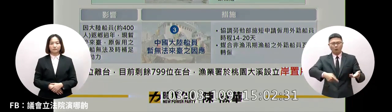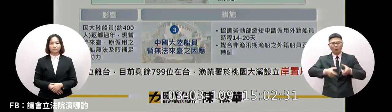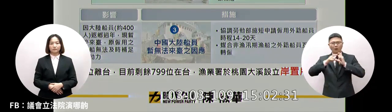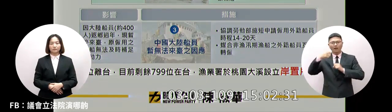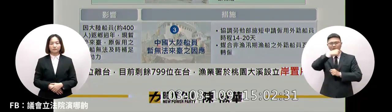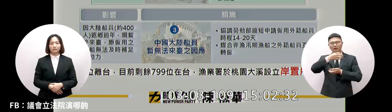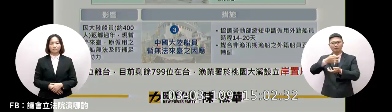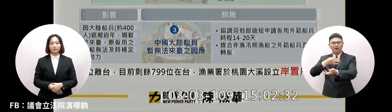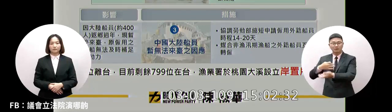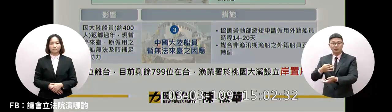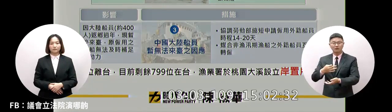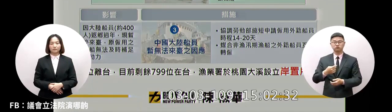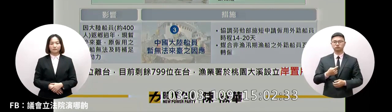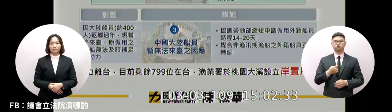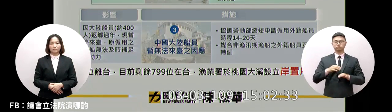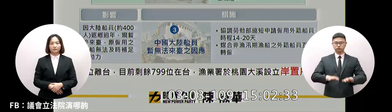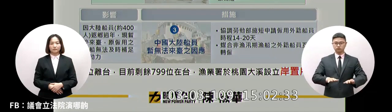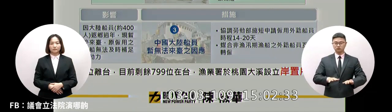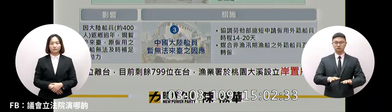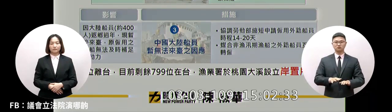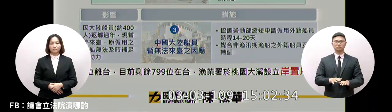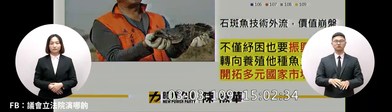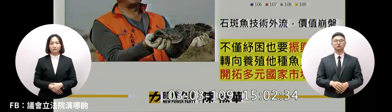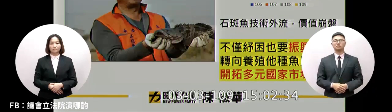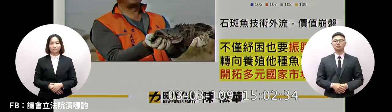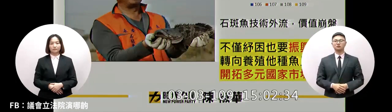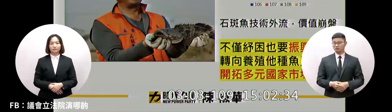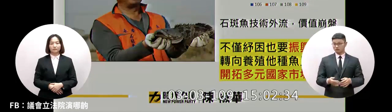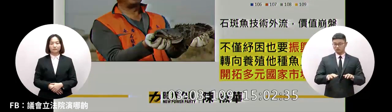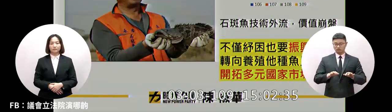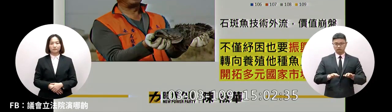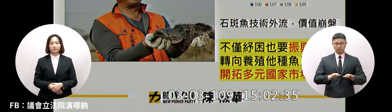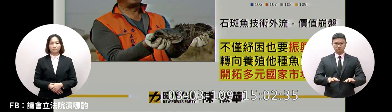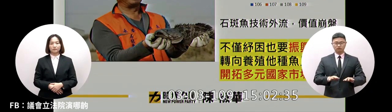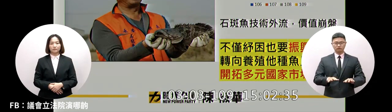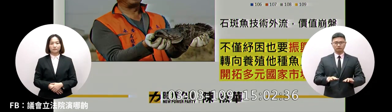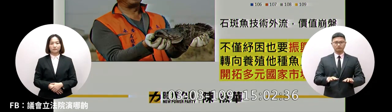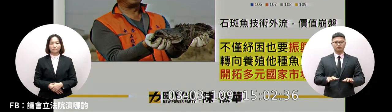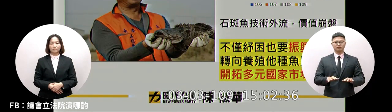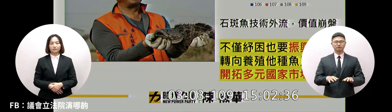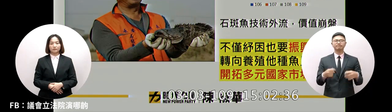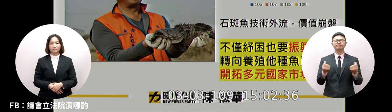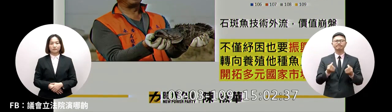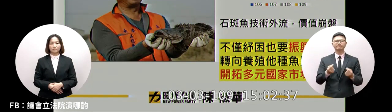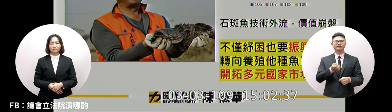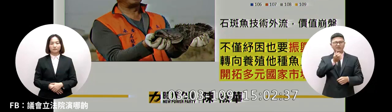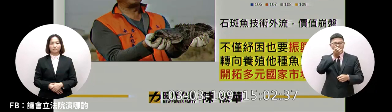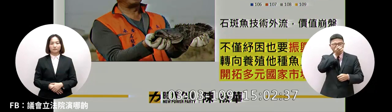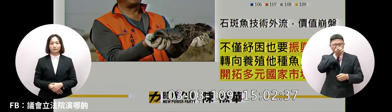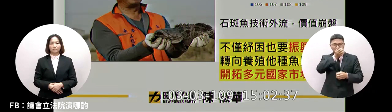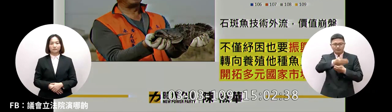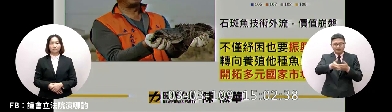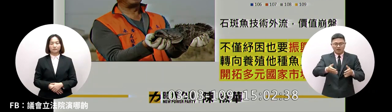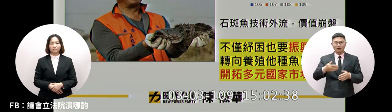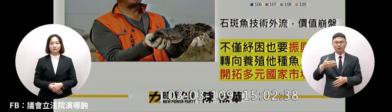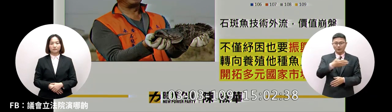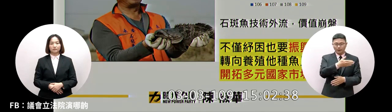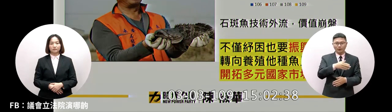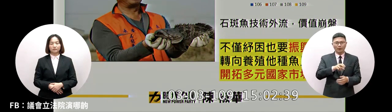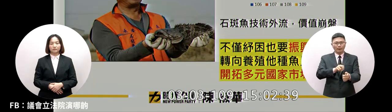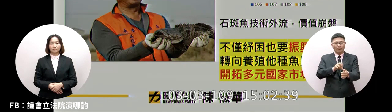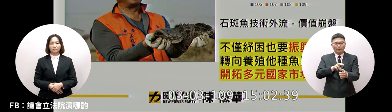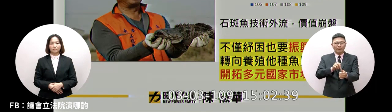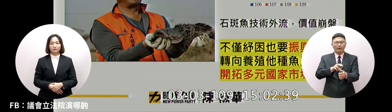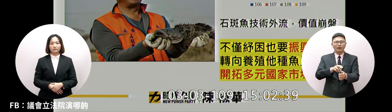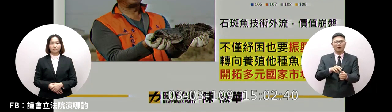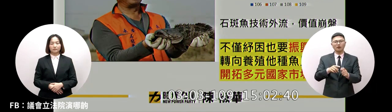过呢我们知道下一章现在很多相关的这个比如说石斑它的养殖户哈